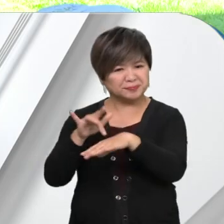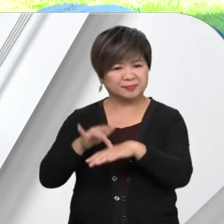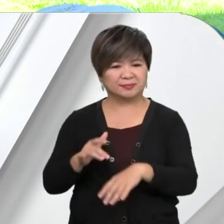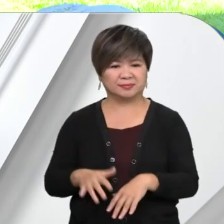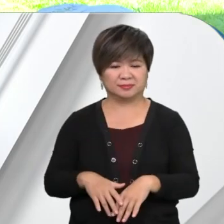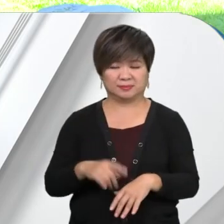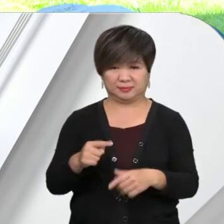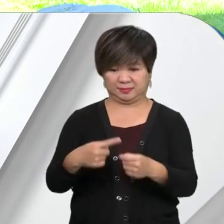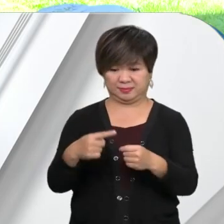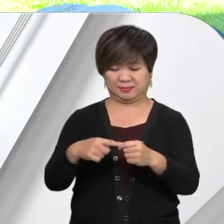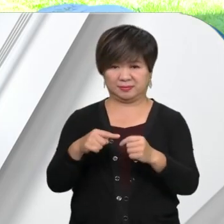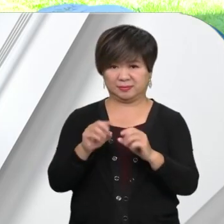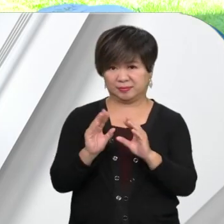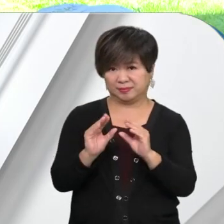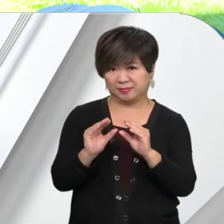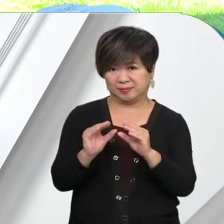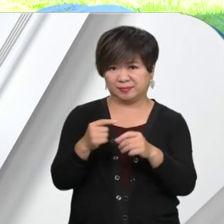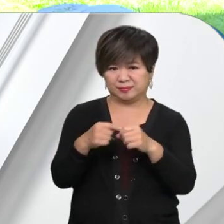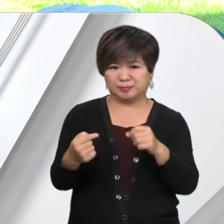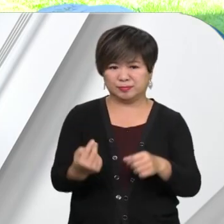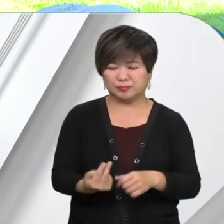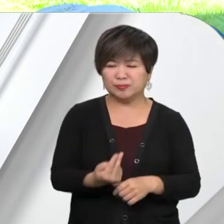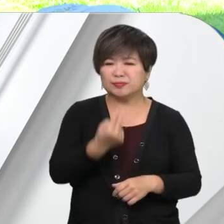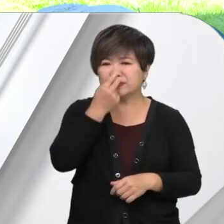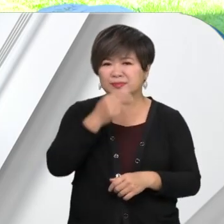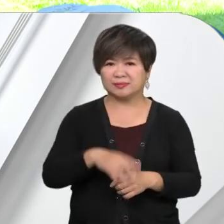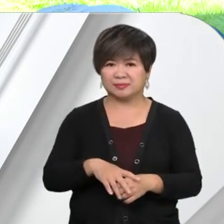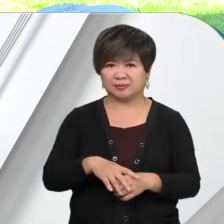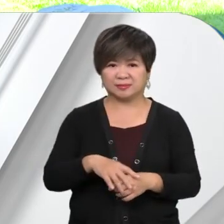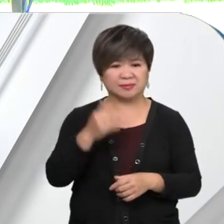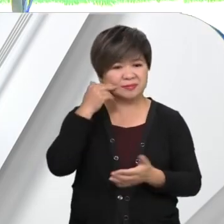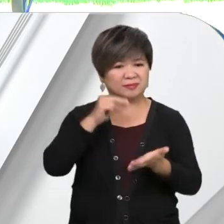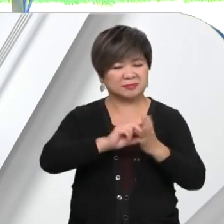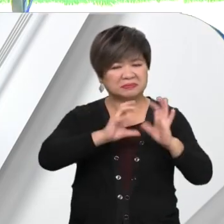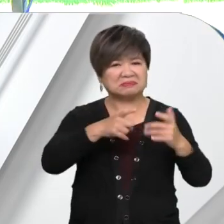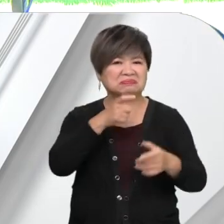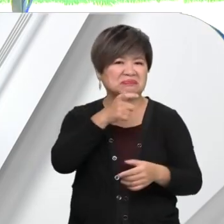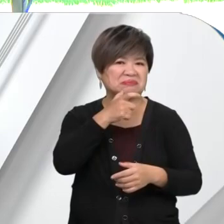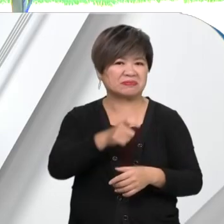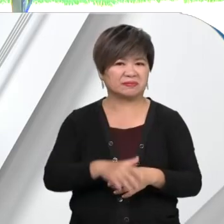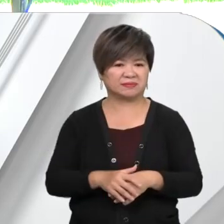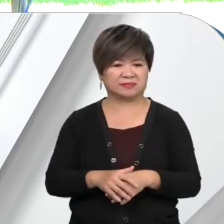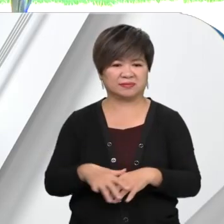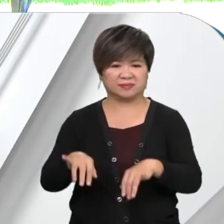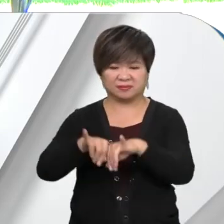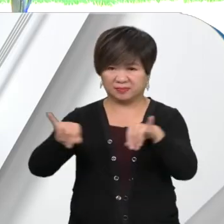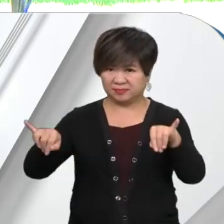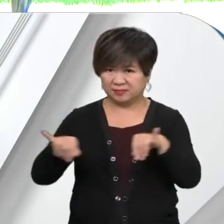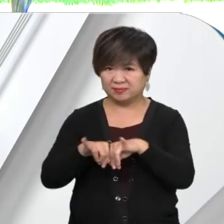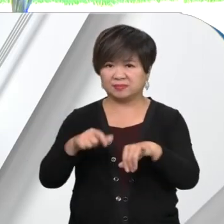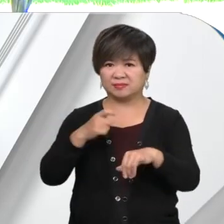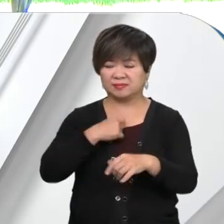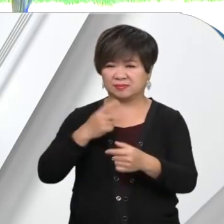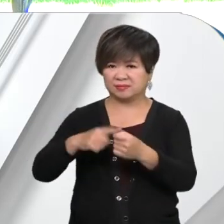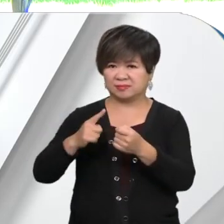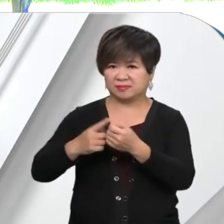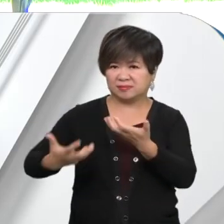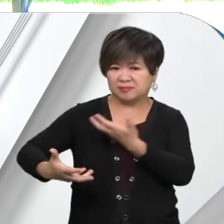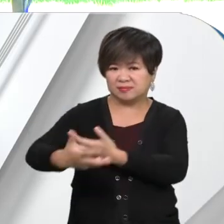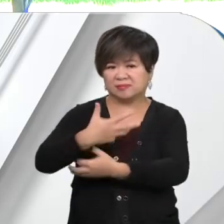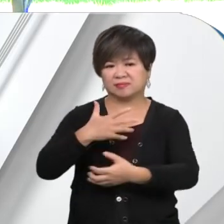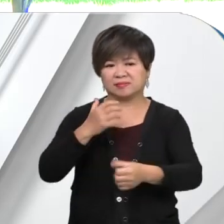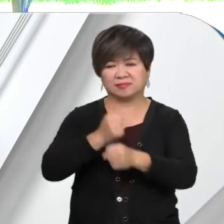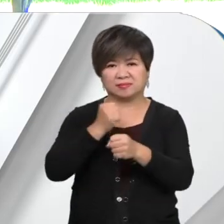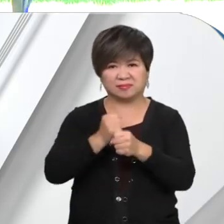啦。哈，就是吃到下香啦，那个在人里面下硬啦。 你忽然间哦，又爱磨骨嘅，又爱磨点